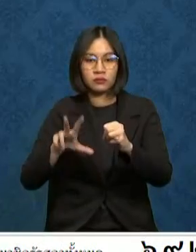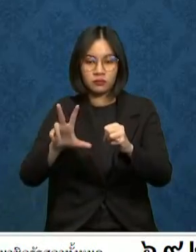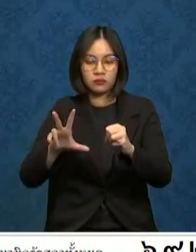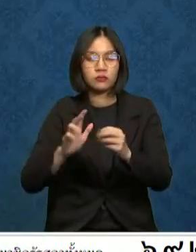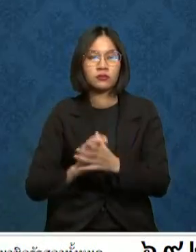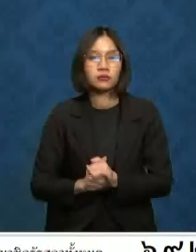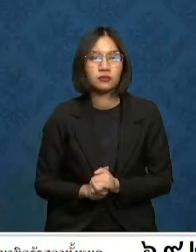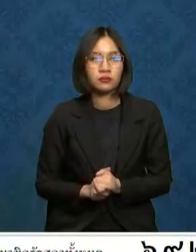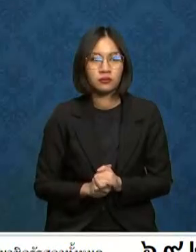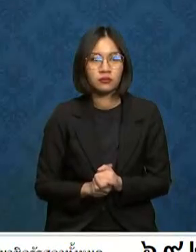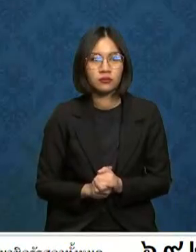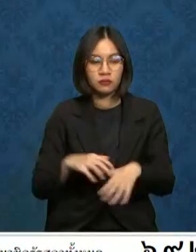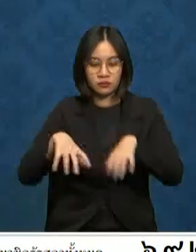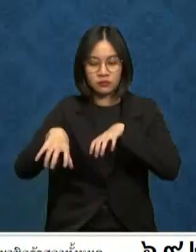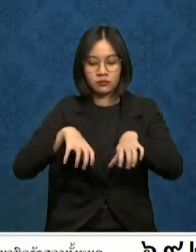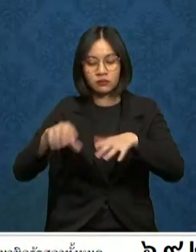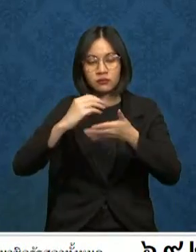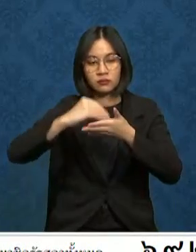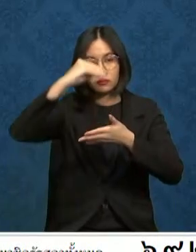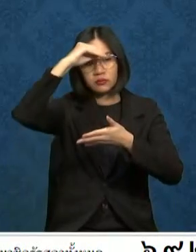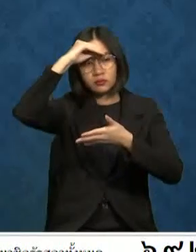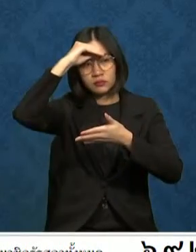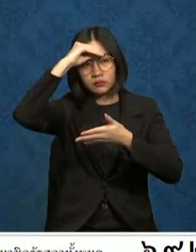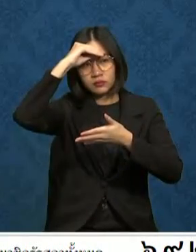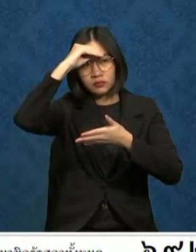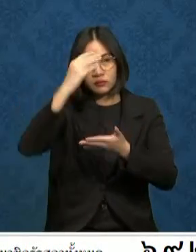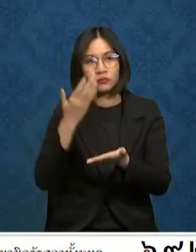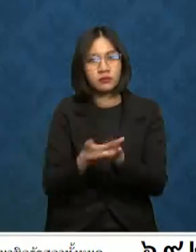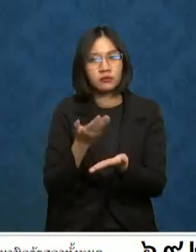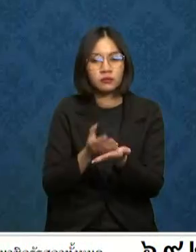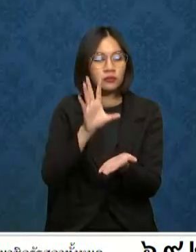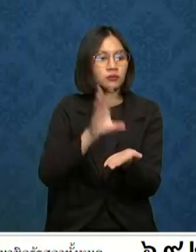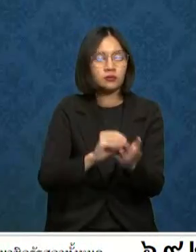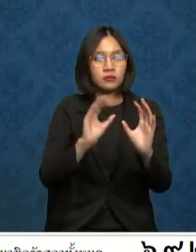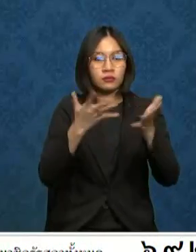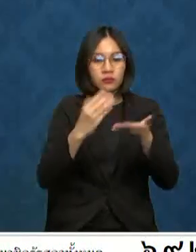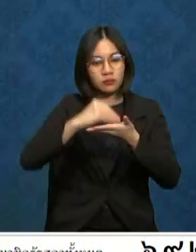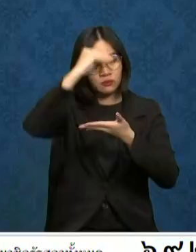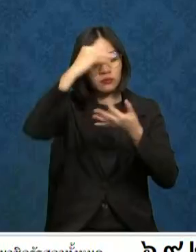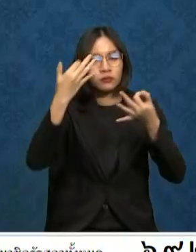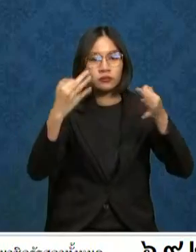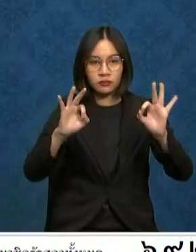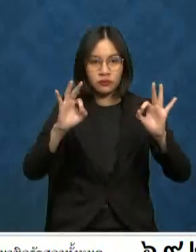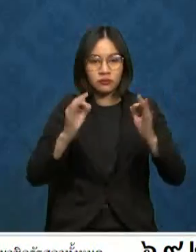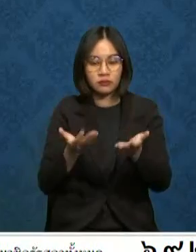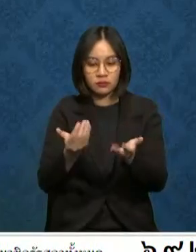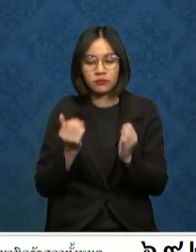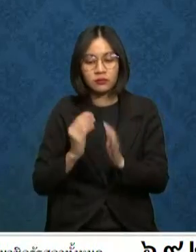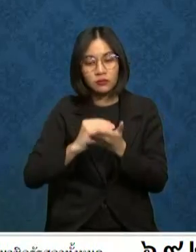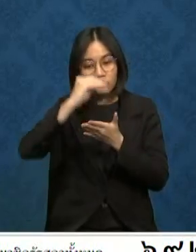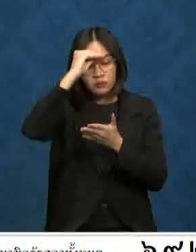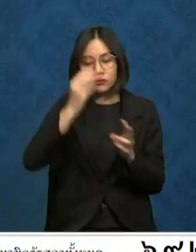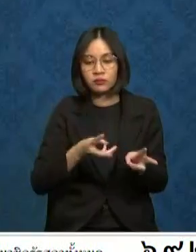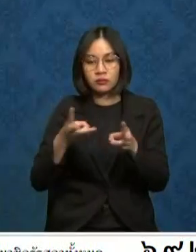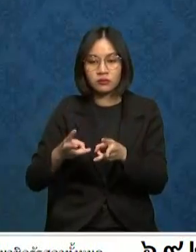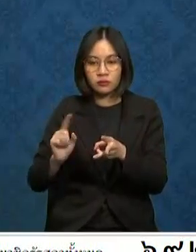3เป็นการจัดการศึกษาแบบไม่เก็บค่าเล่าเรียนนะครับครับท่านรับเด็กเข้าเรียนยังไงครับ